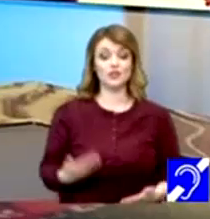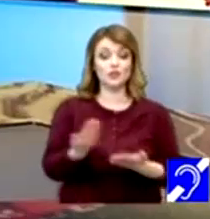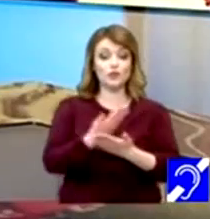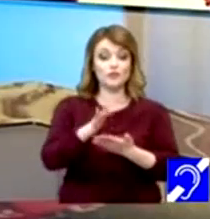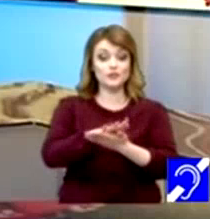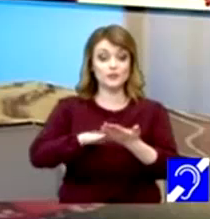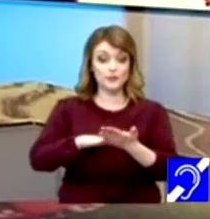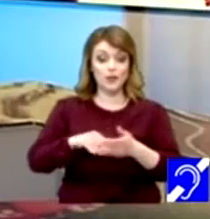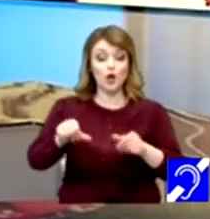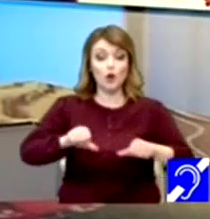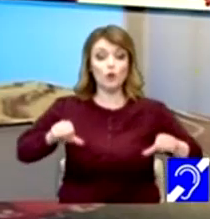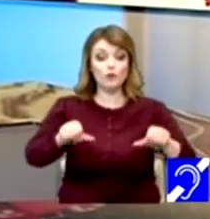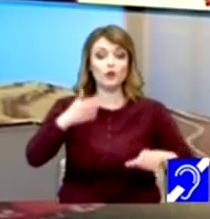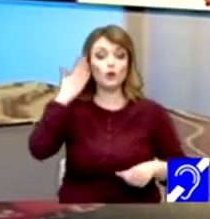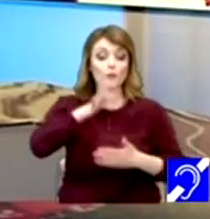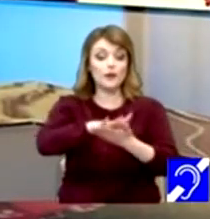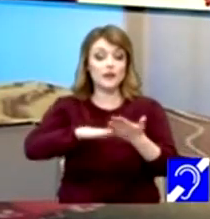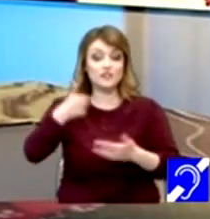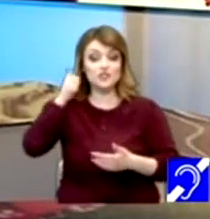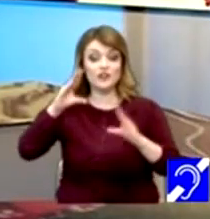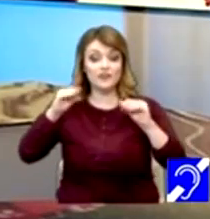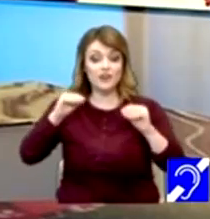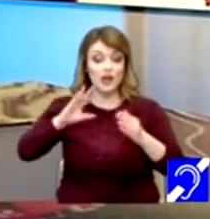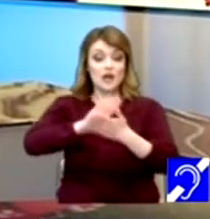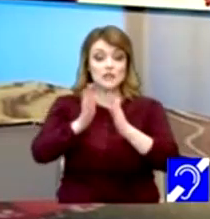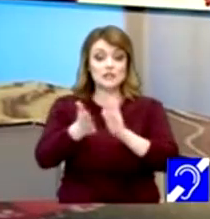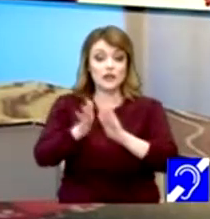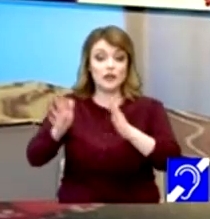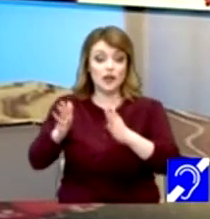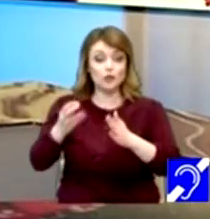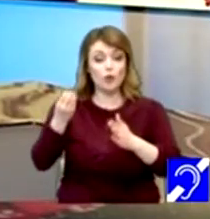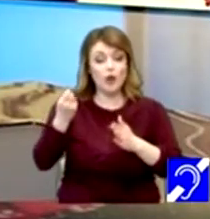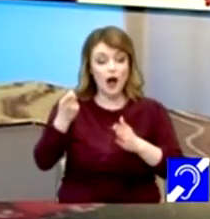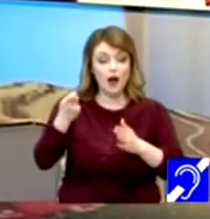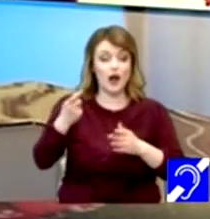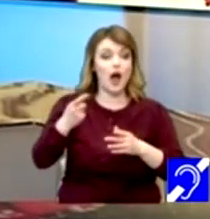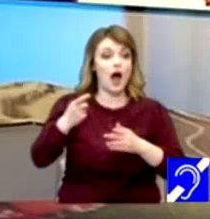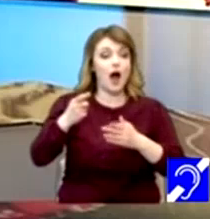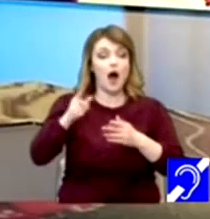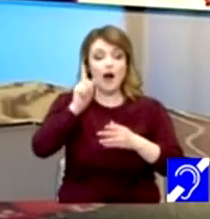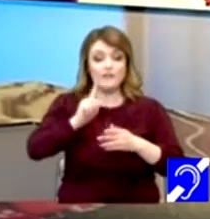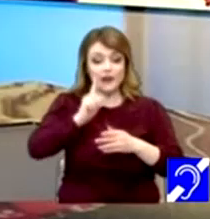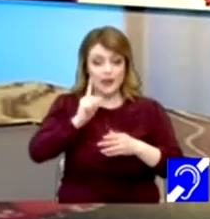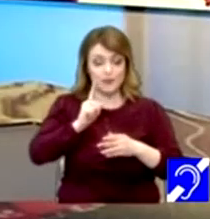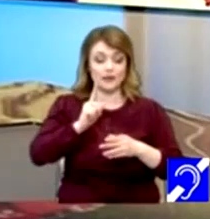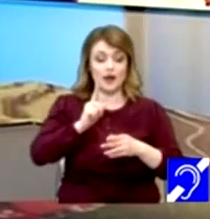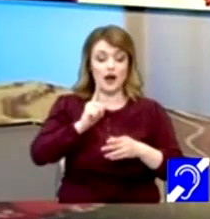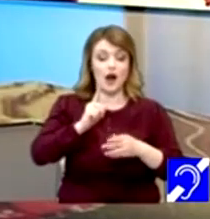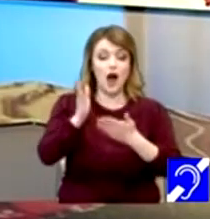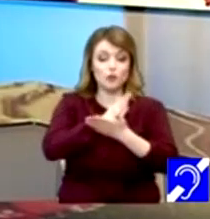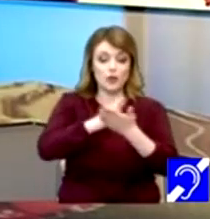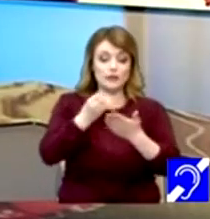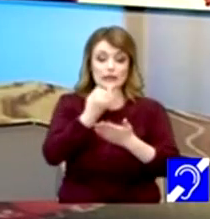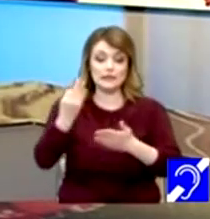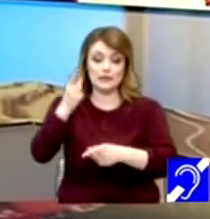Telejurnalul continuă. Guvernul României a prelungit aseară starea de alertă, însă a relaxat temporar restricțiile pentru perioada Paștelui